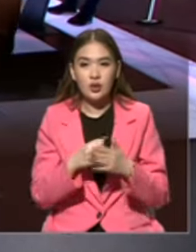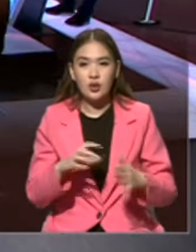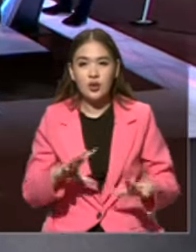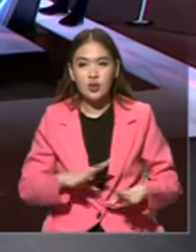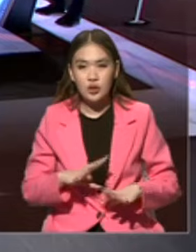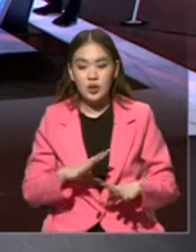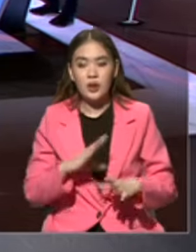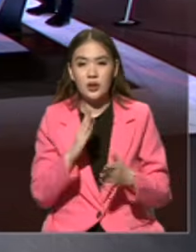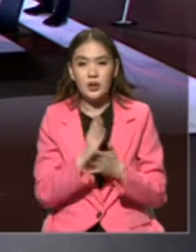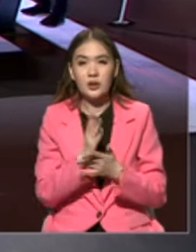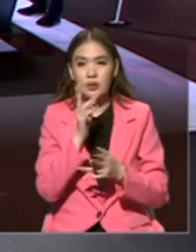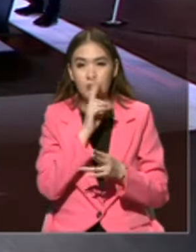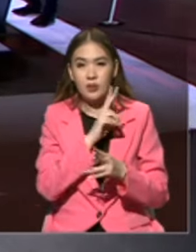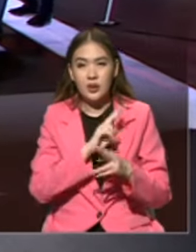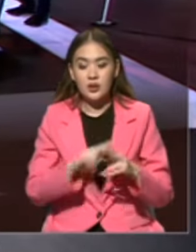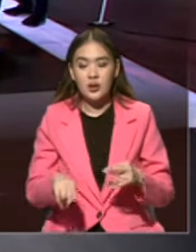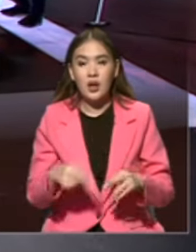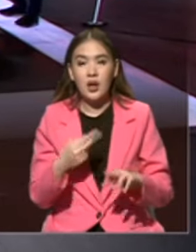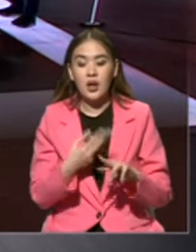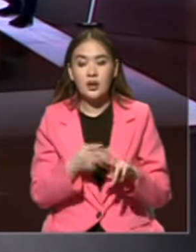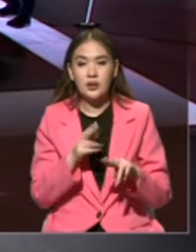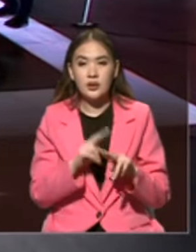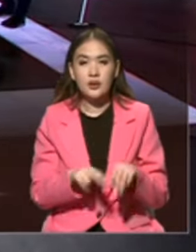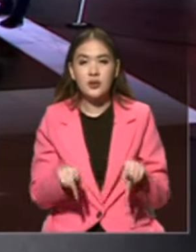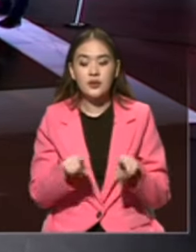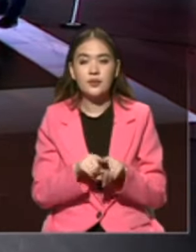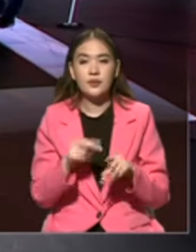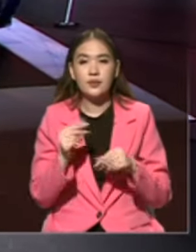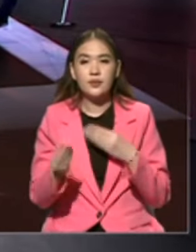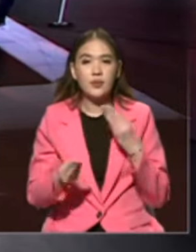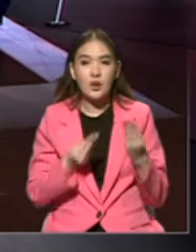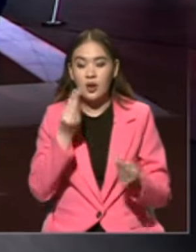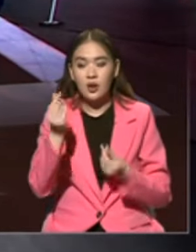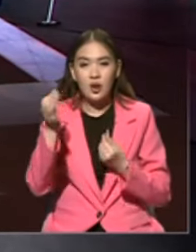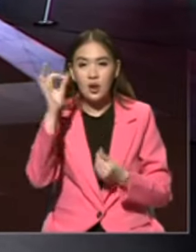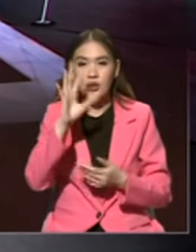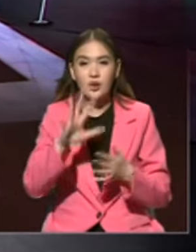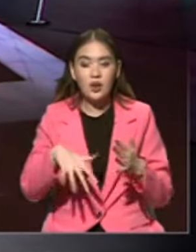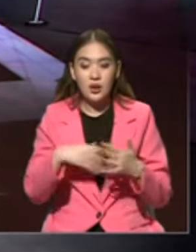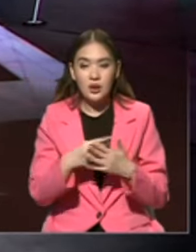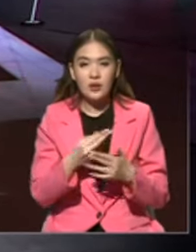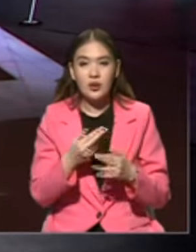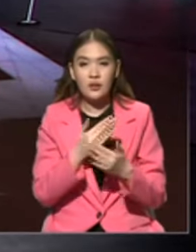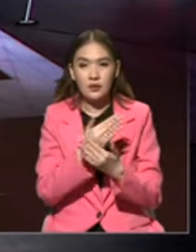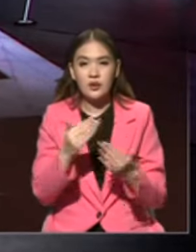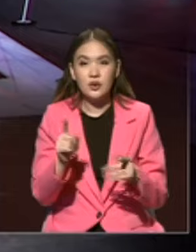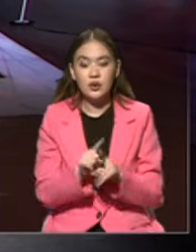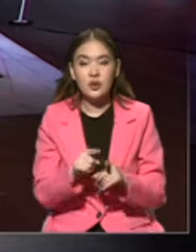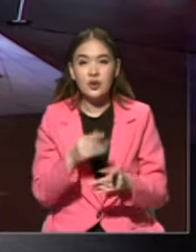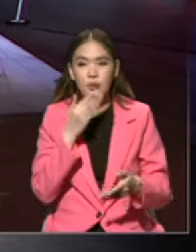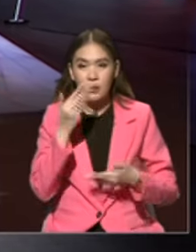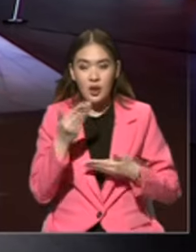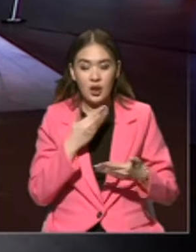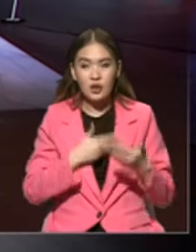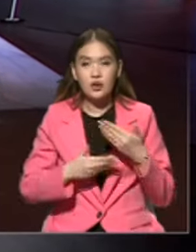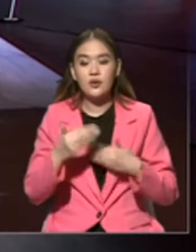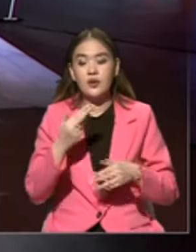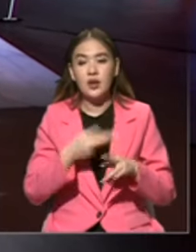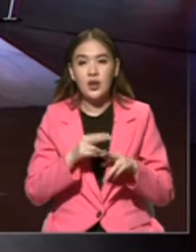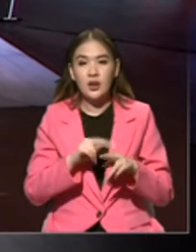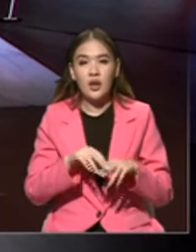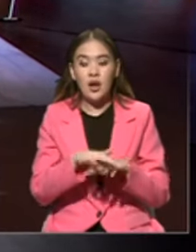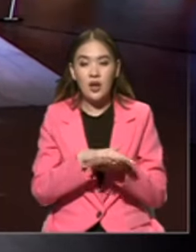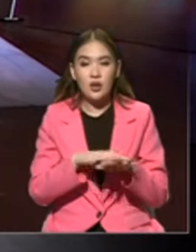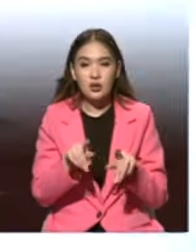аз ұсақ шаруалардың өзінде. Енді осыны қалай өтемақысы жөнінде жаңа айтып жатсыздар ғой, енді халықтың бәрі біліп отыр. Бұларда негізгі